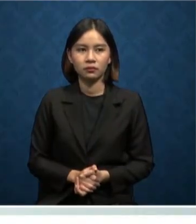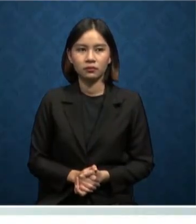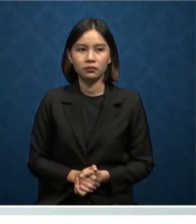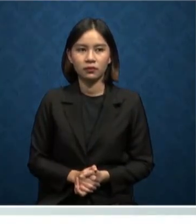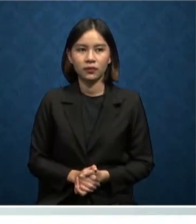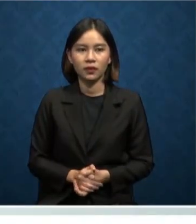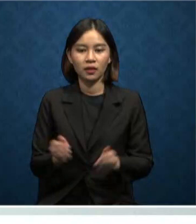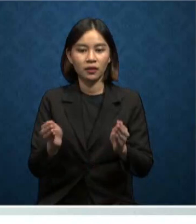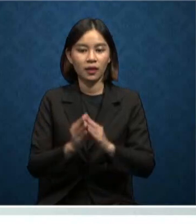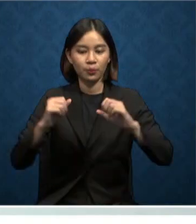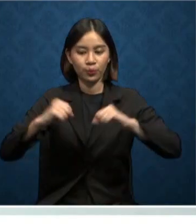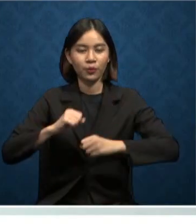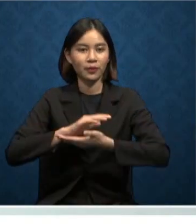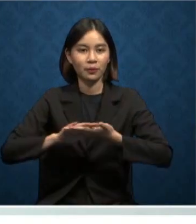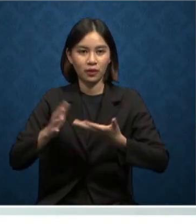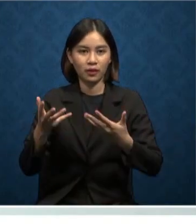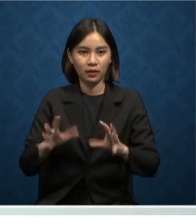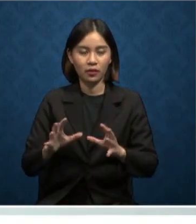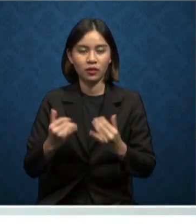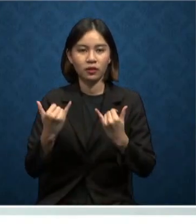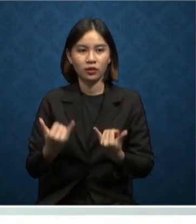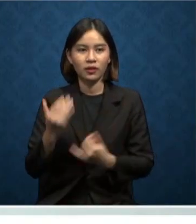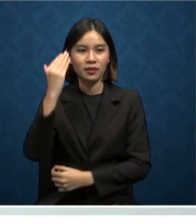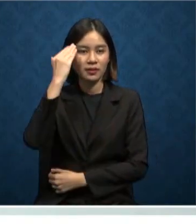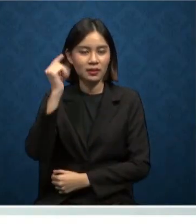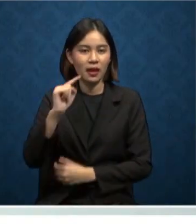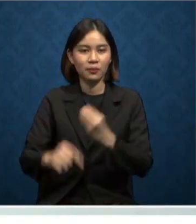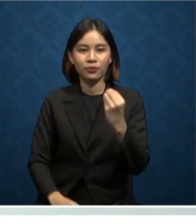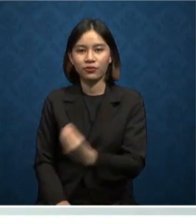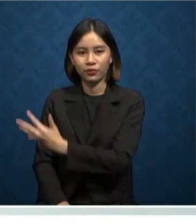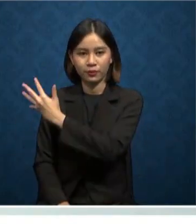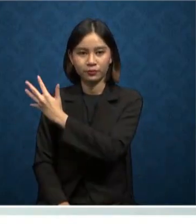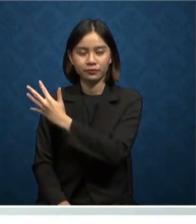ลงคะแนนกันเรียบร้อยแล้วนะครับผมขอทราบมติครับ